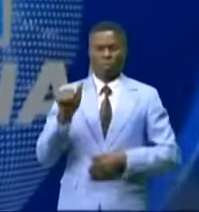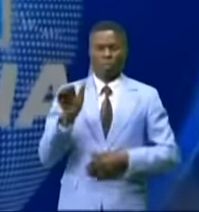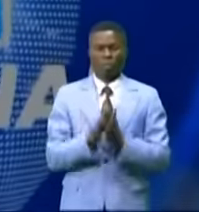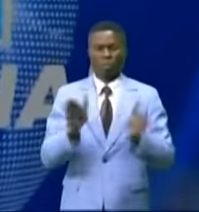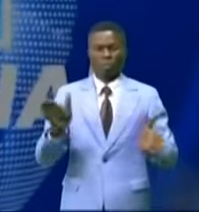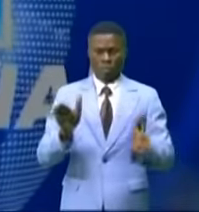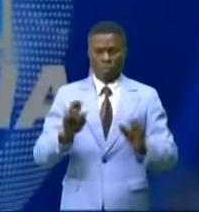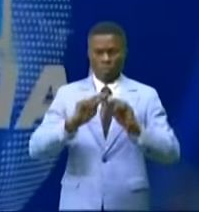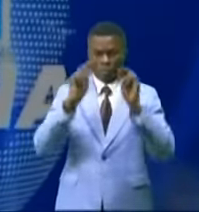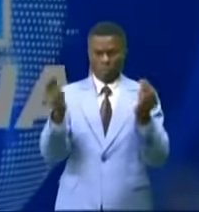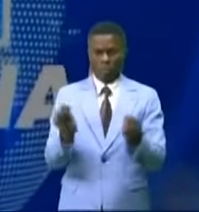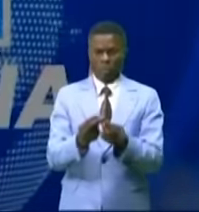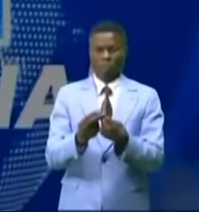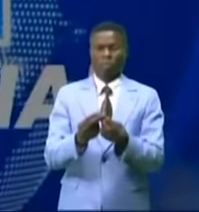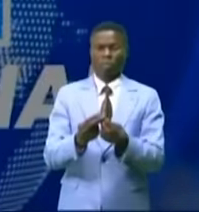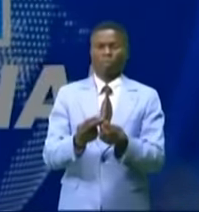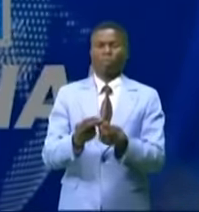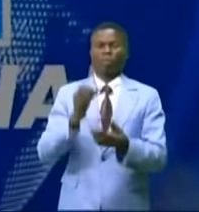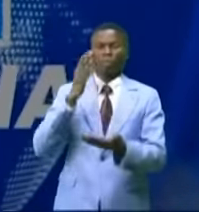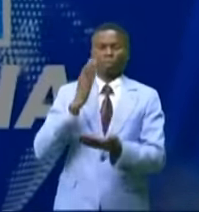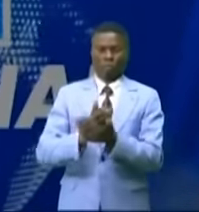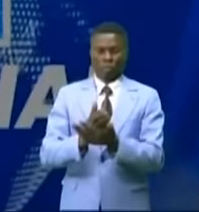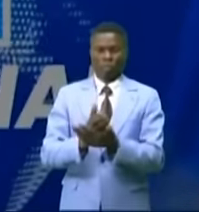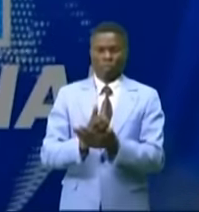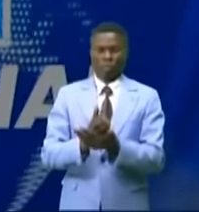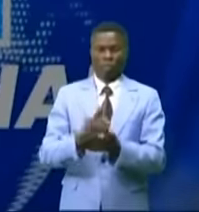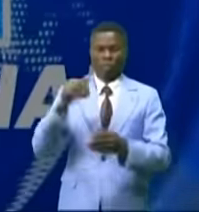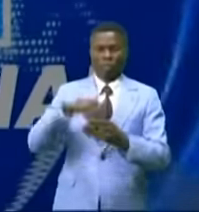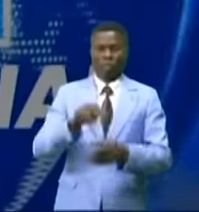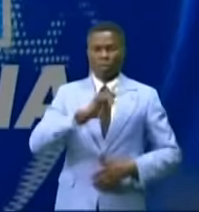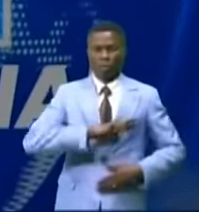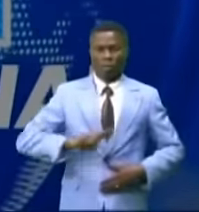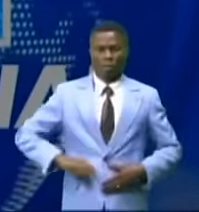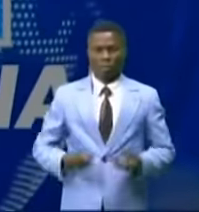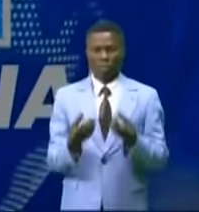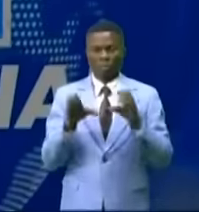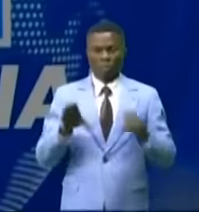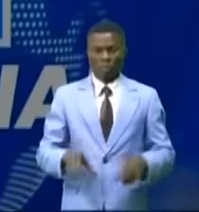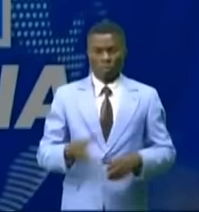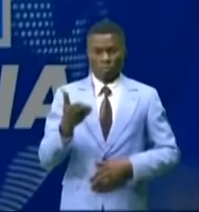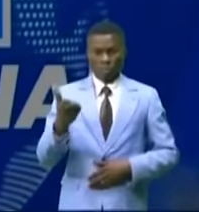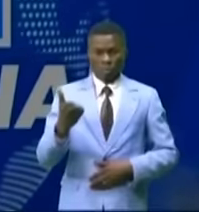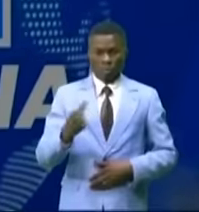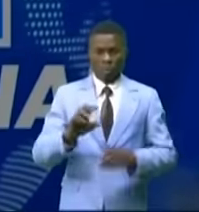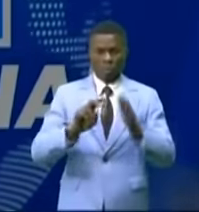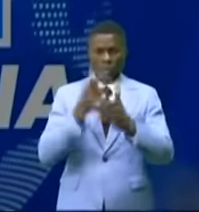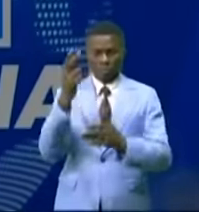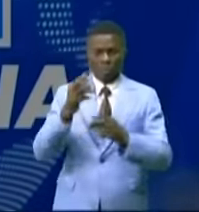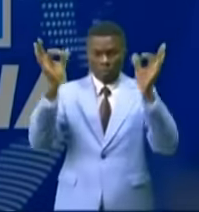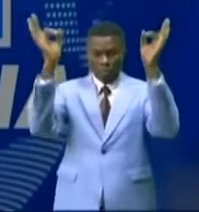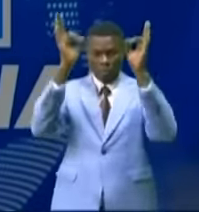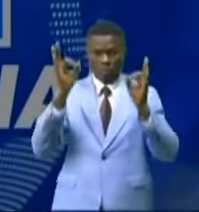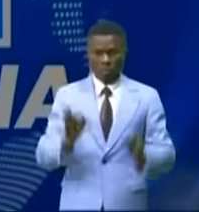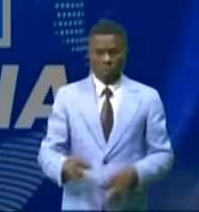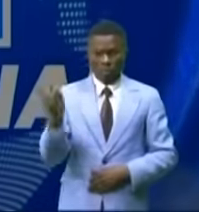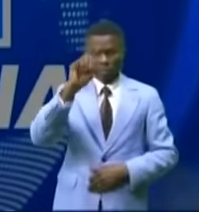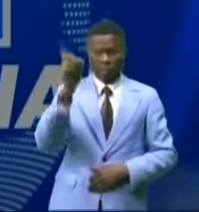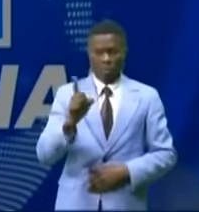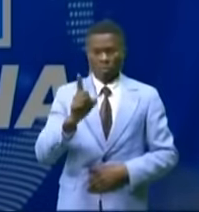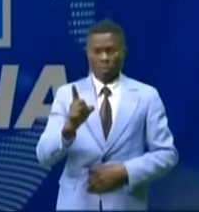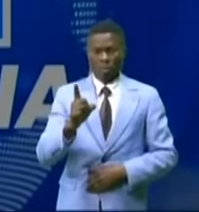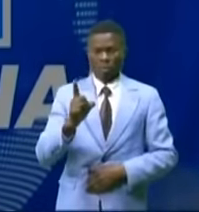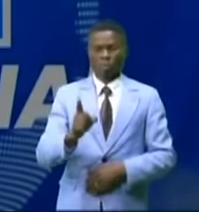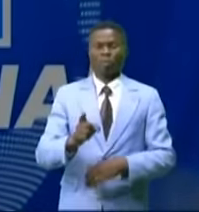des régulations de la sous-traitance dans le secteur privé en République démocratique du Congo. Il s'agit du deuxième forum de la 30e édition du